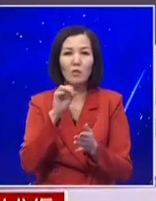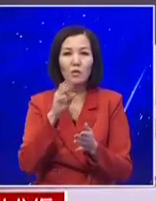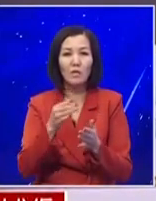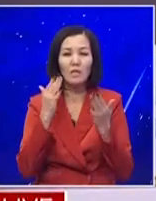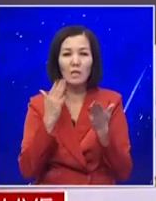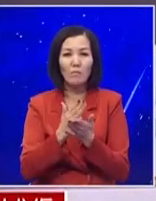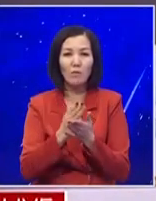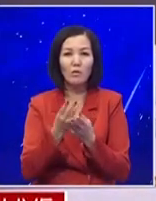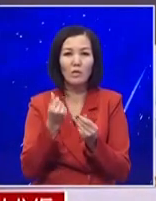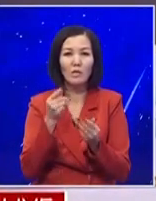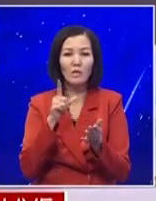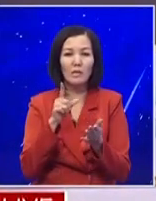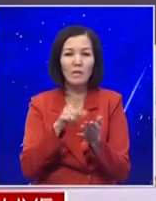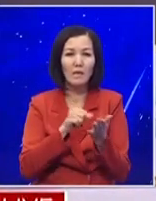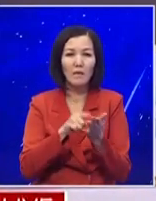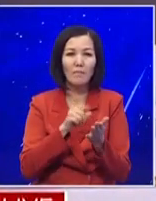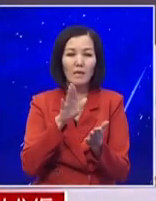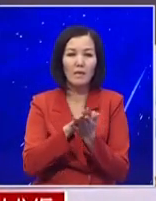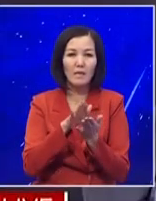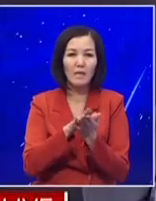и имеющие накопления в НПФ.